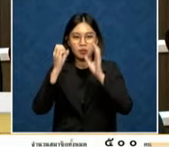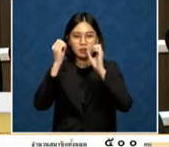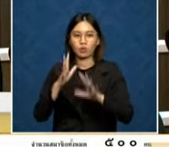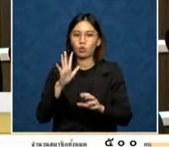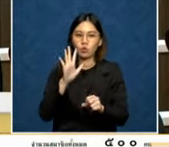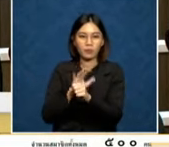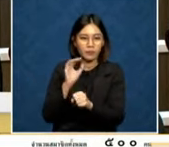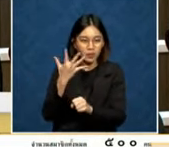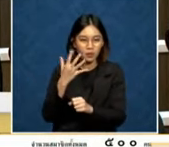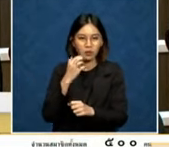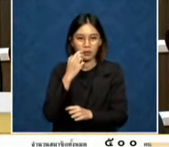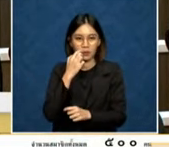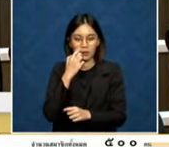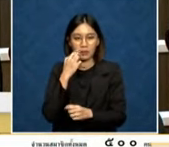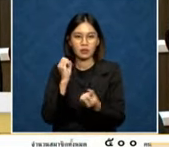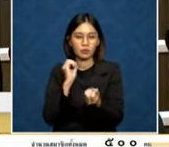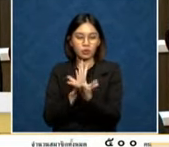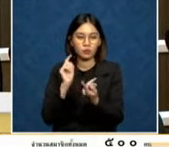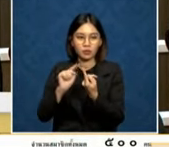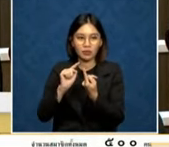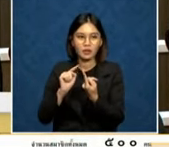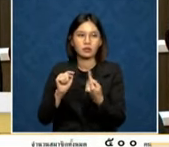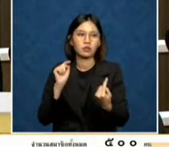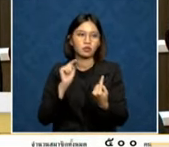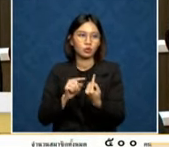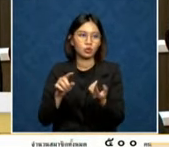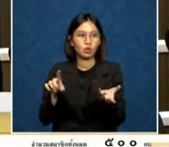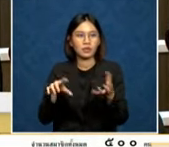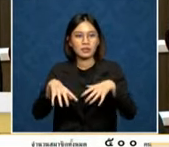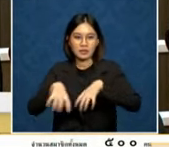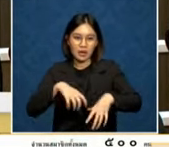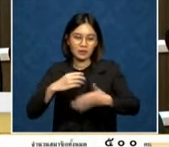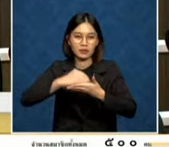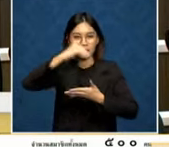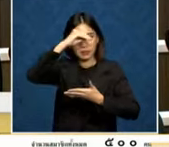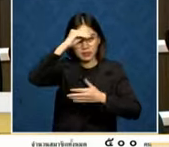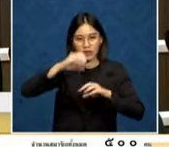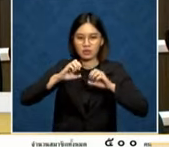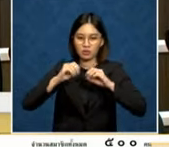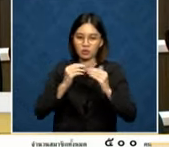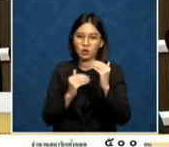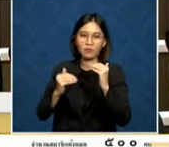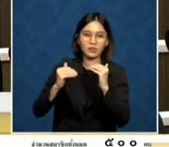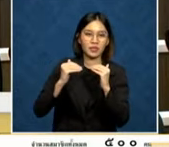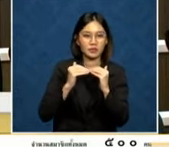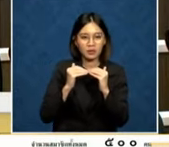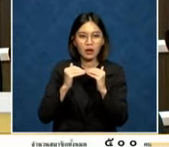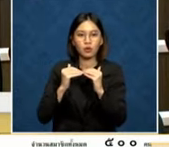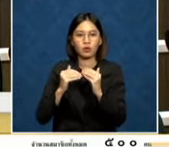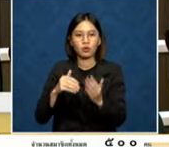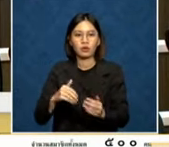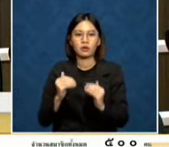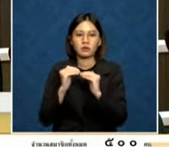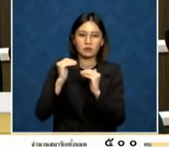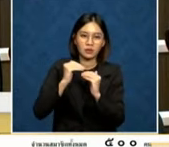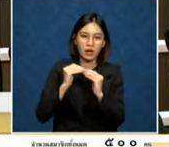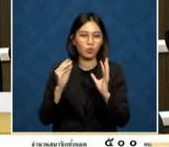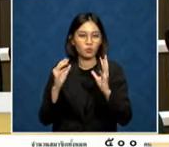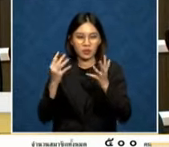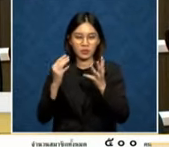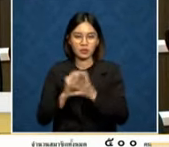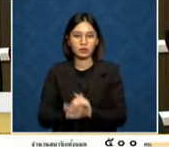ครบชั้นเรียนส่งผลให้ประสิทธิภาพการจากการเรียนการสอนไม่เท่าเทียมกับโรงเรียนขนาดกลางและขนาด